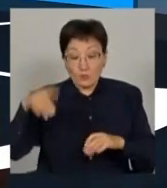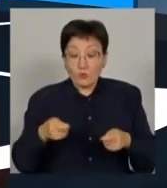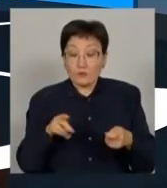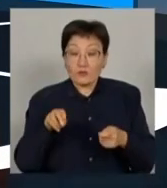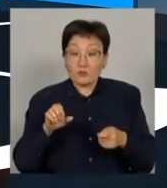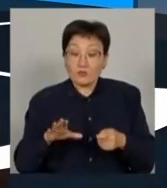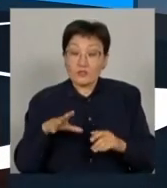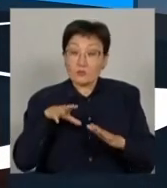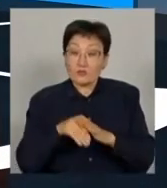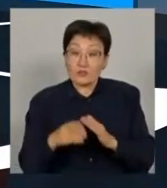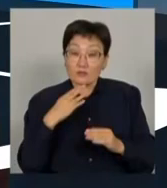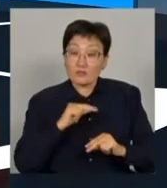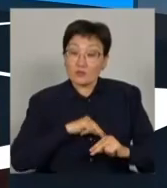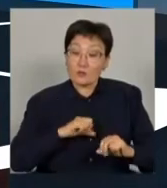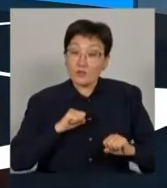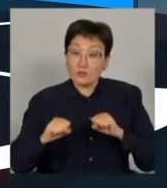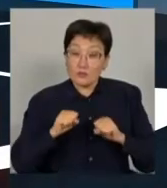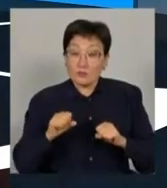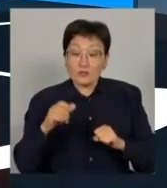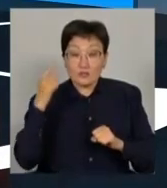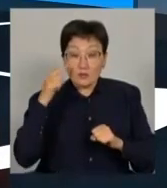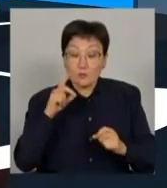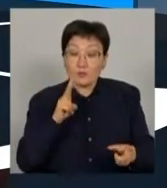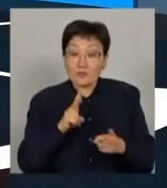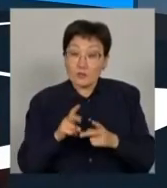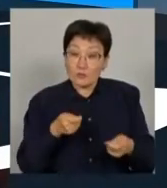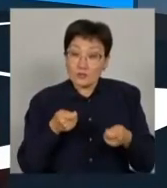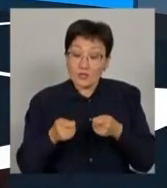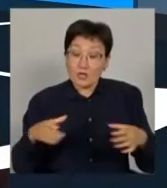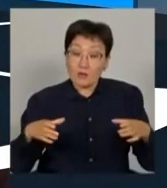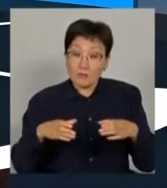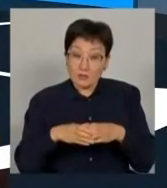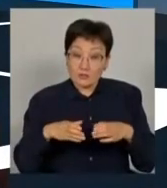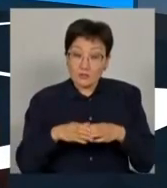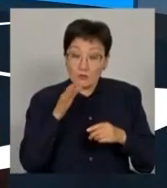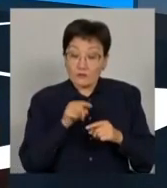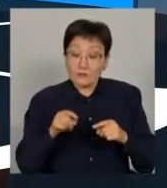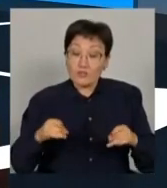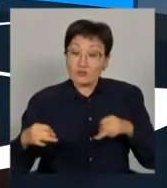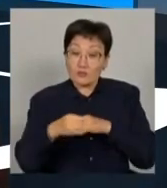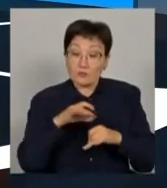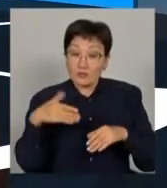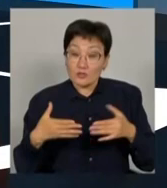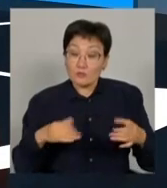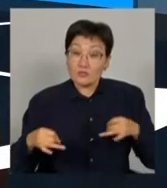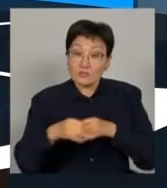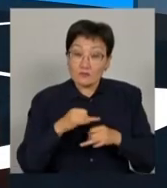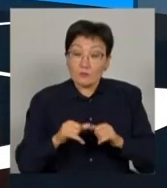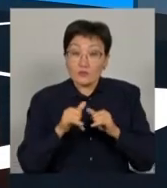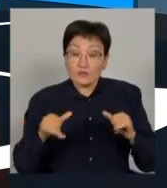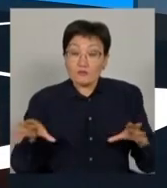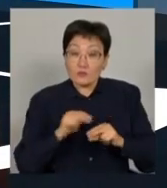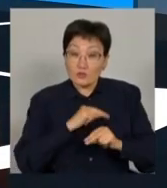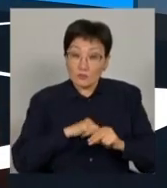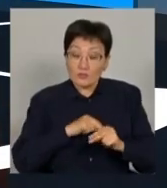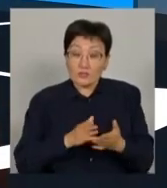касым-жомар токаев в рамках своей рабочей поездки в нью-йорк встретился с руководством компании в ходе переговоров стороны обсудили и перспективы